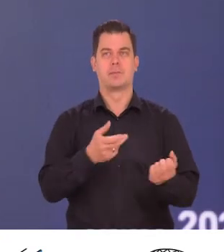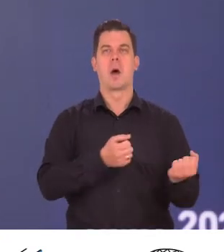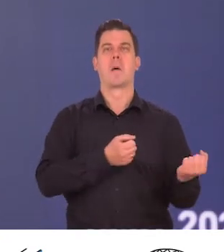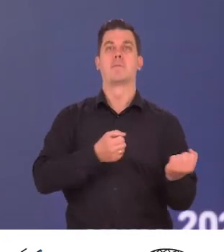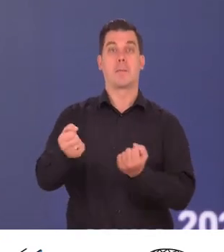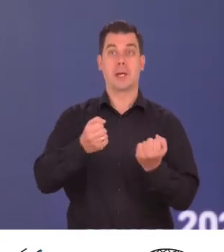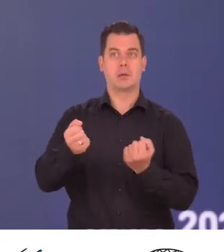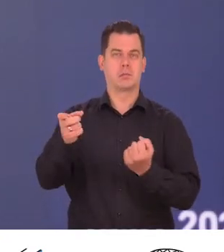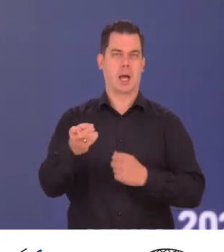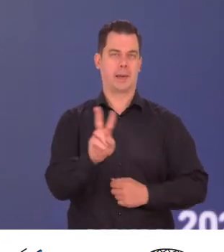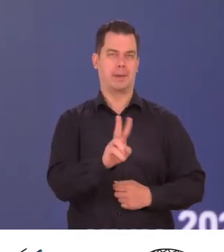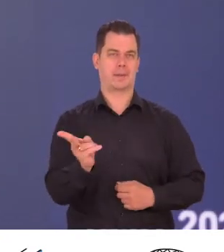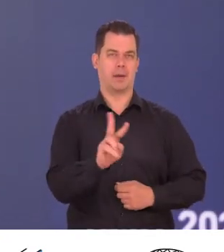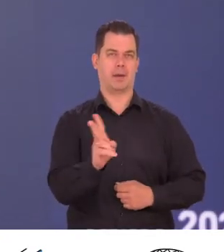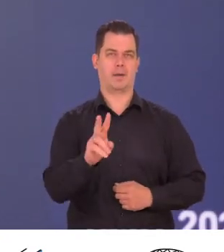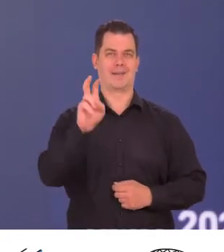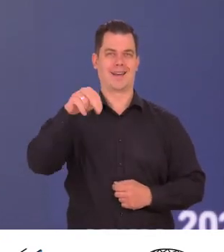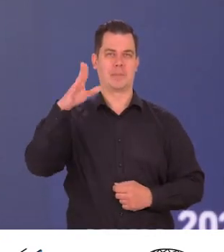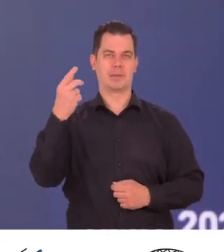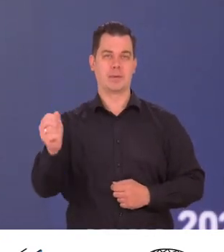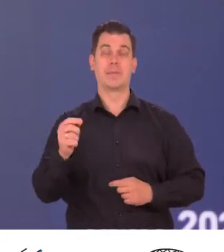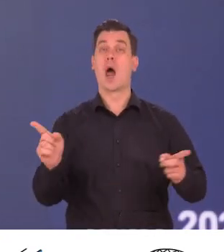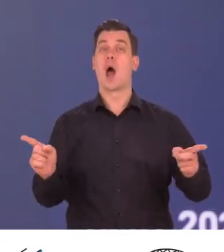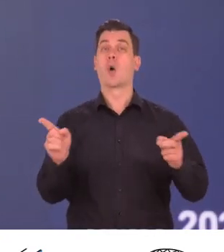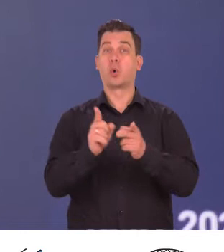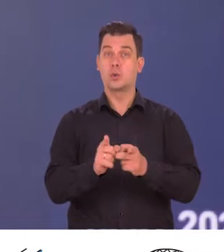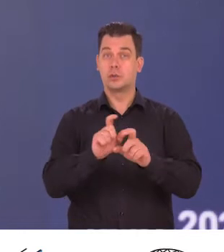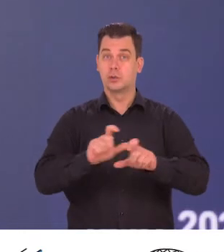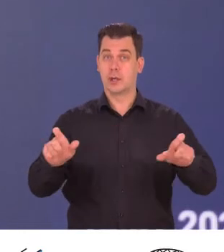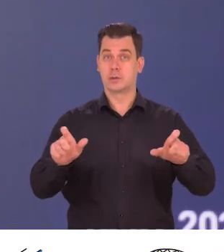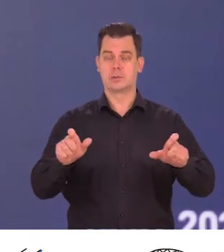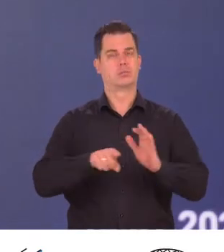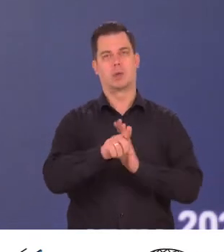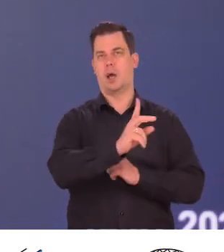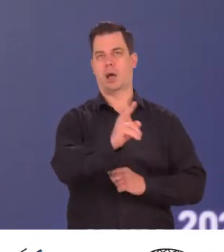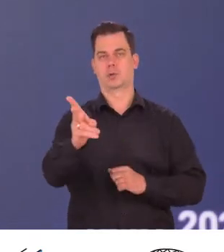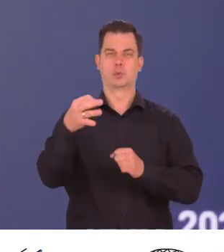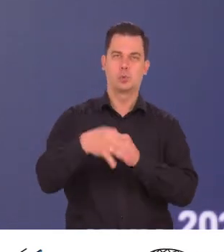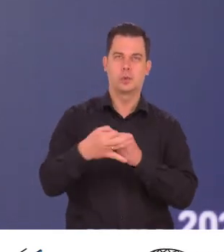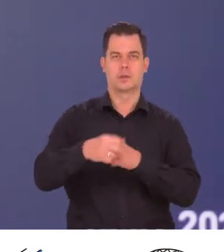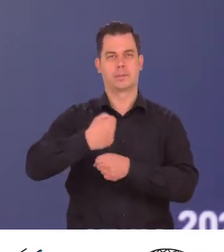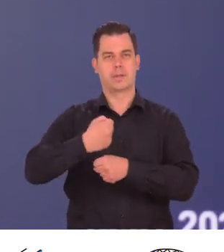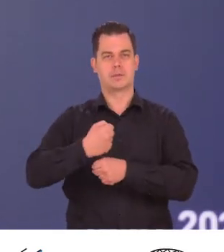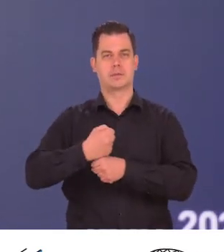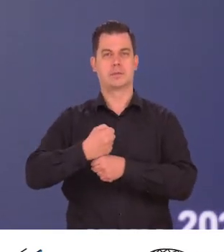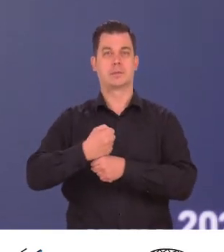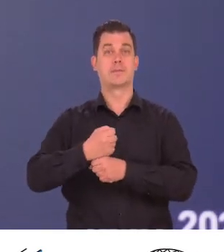wszystkie mobilności mogą być teraz hybrydowe, a projekty mobilności krótkoterminowej są obecnie dostępne dla pracowników i